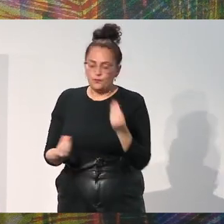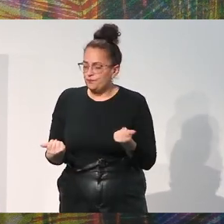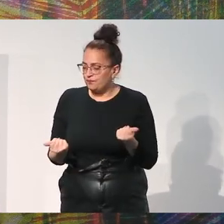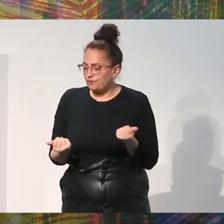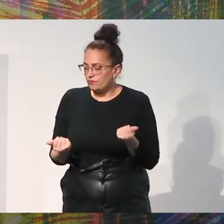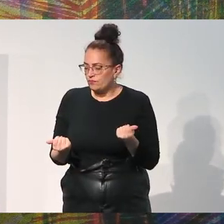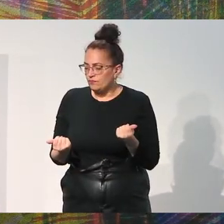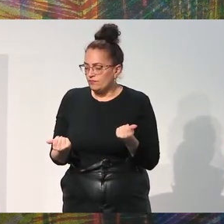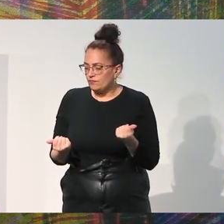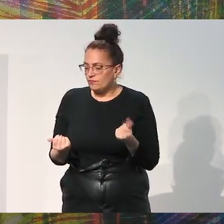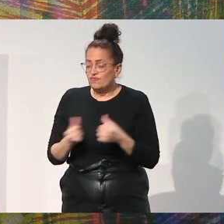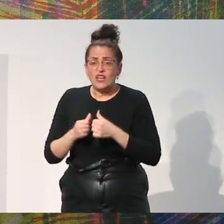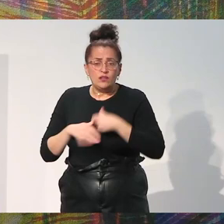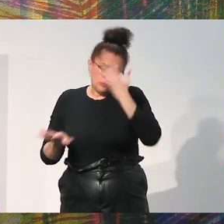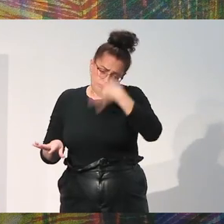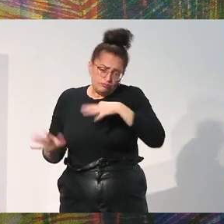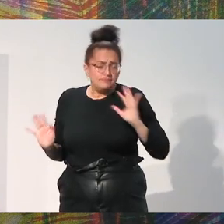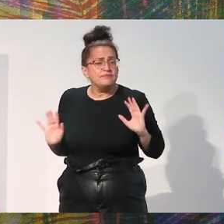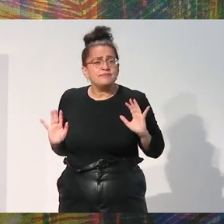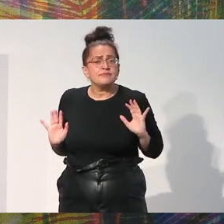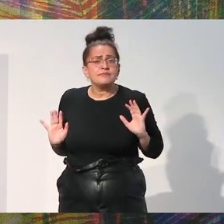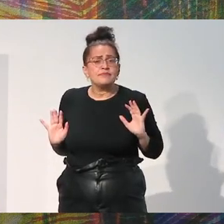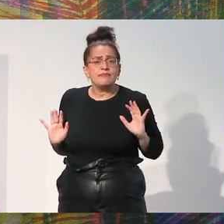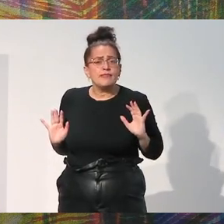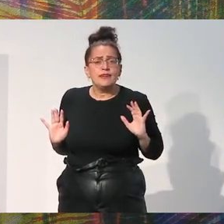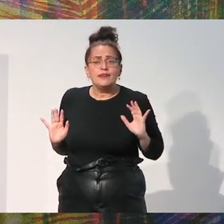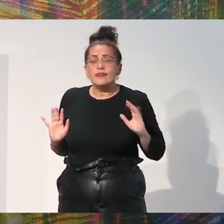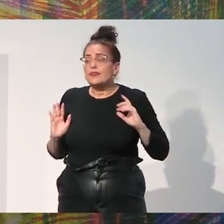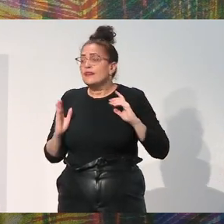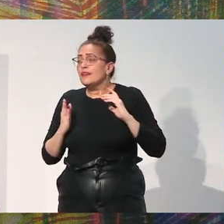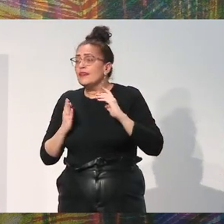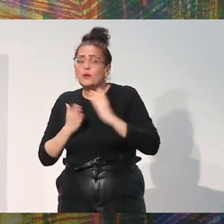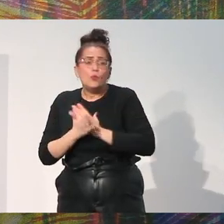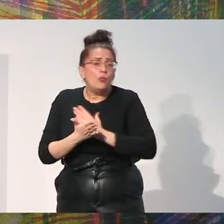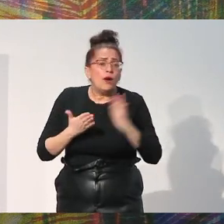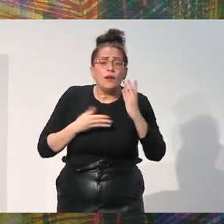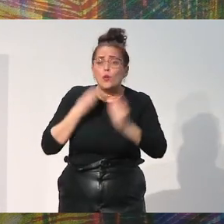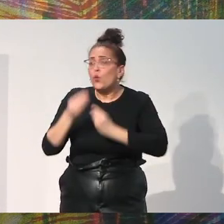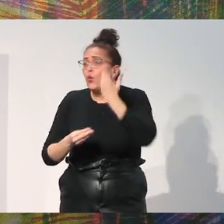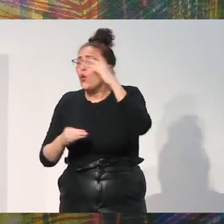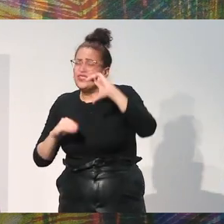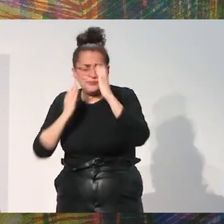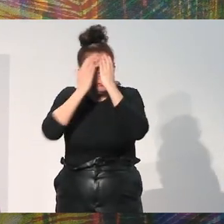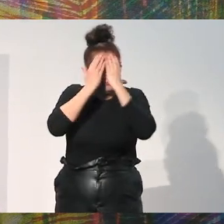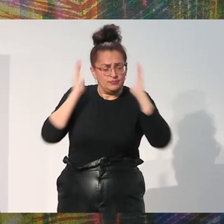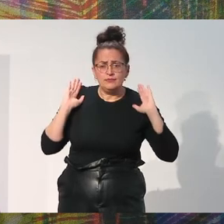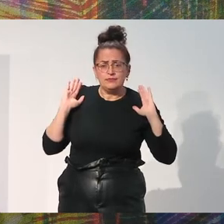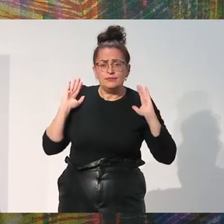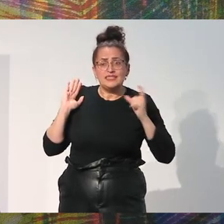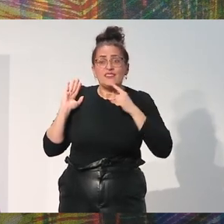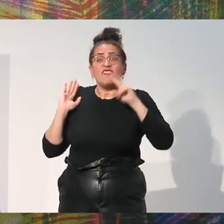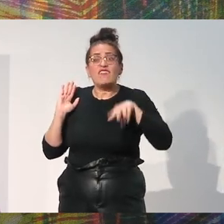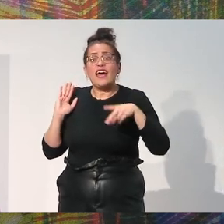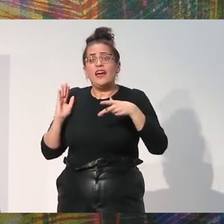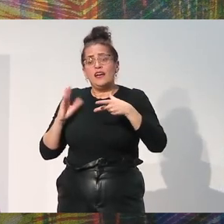de faire feu de tout bois, en fait. C'est de ne pas m'interdire de faire de la poésie s'il le faut, en gros que la forme reste indécidable